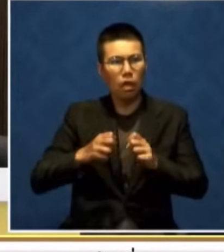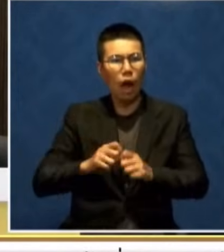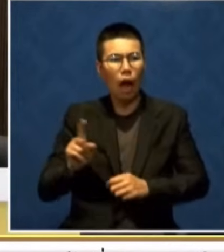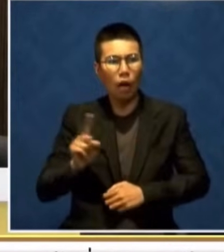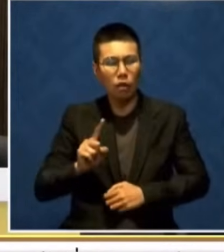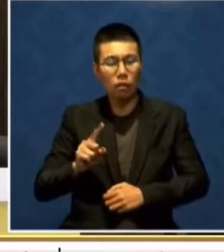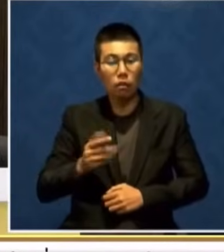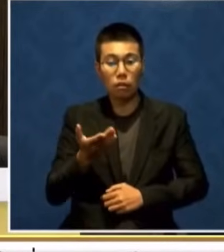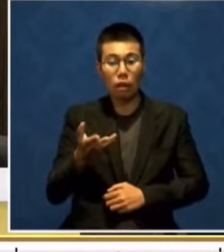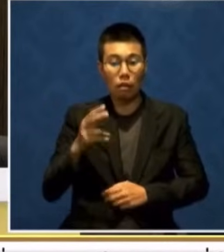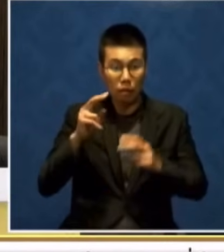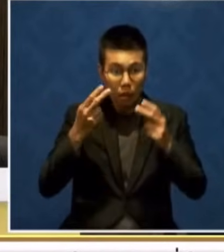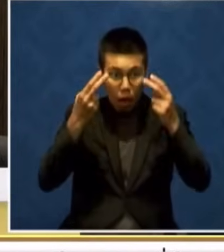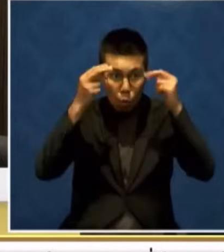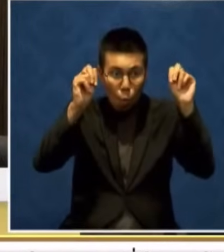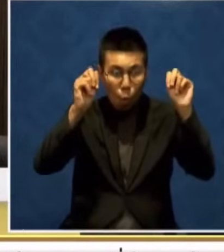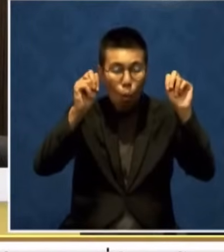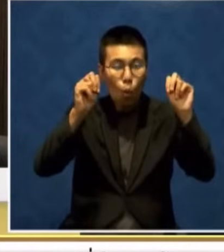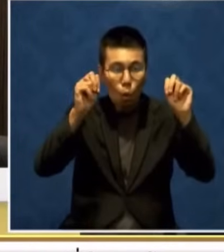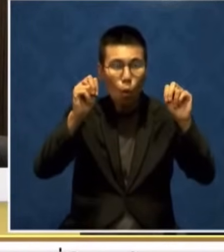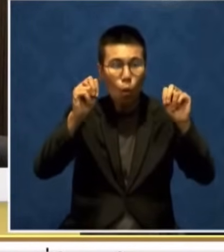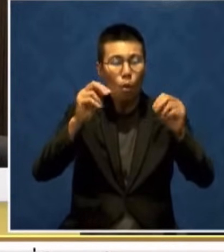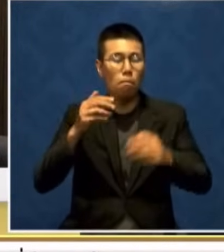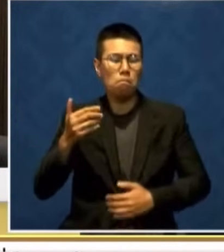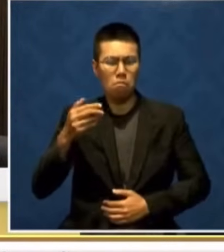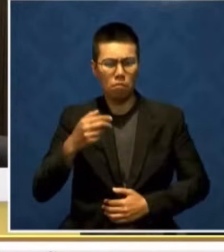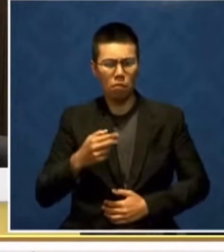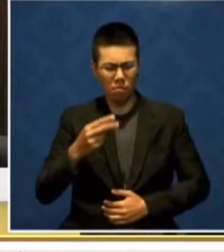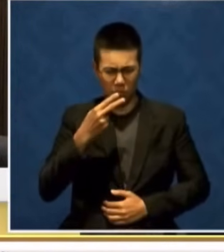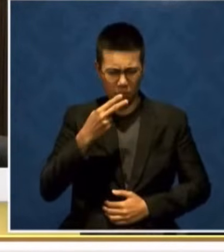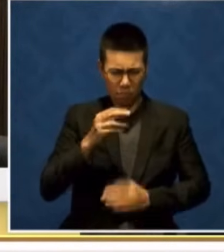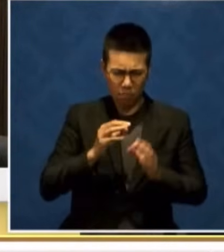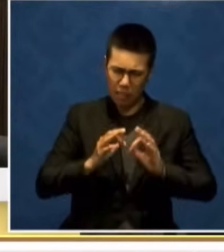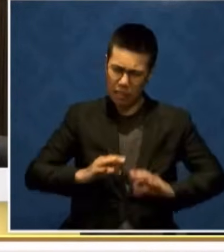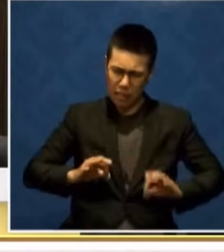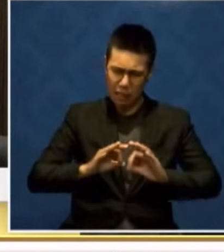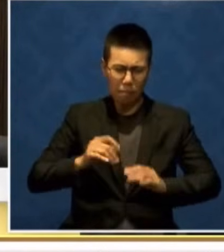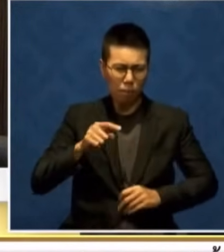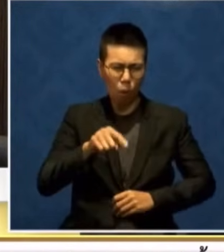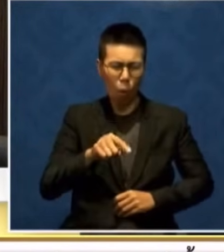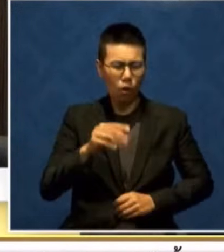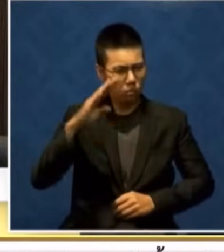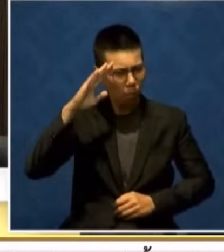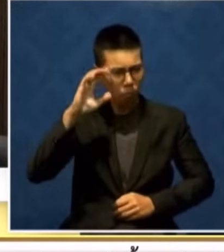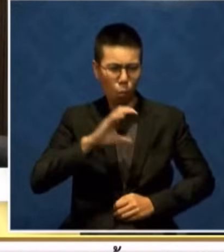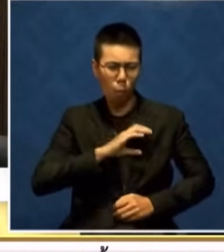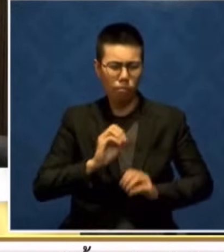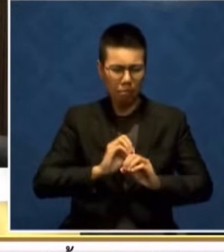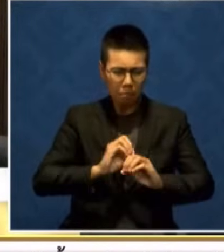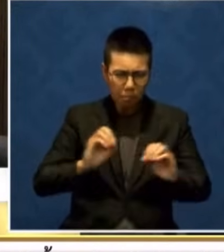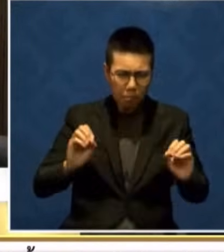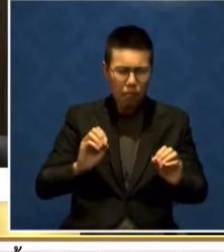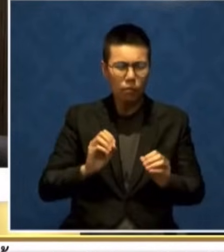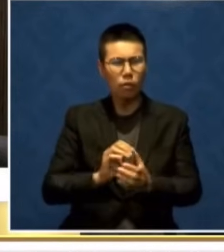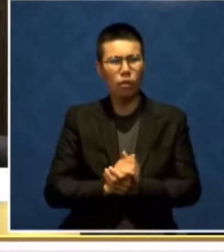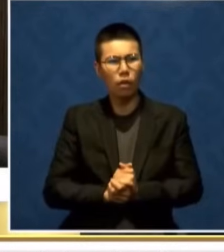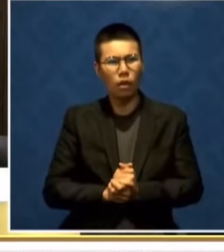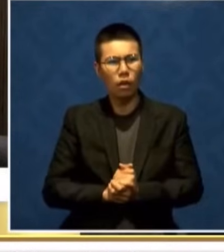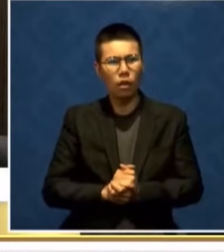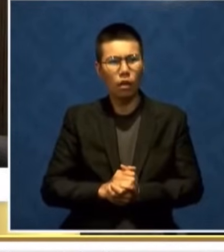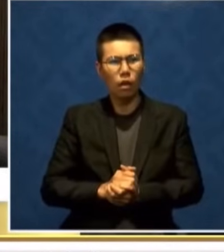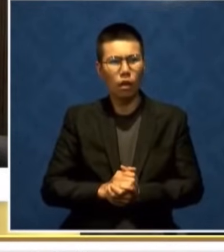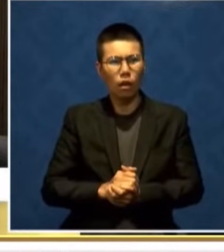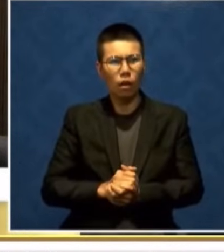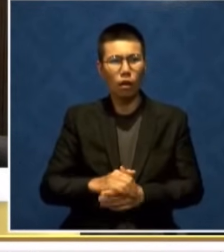นายกรัฐมนตรีไม่เห็นถึงความสำคัญของตำรวจซึ่งอยู่ภายใต้บังคับ